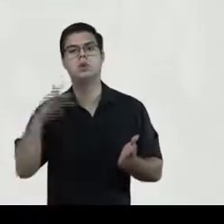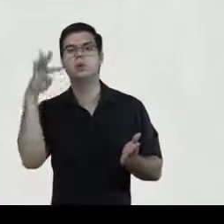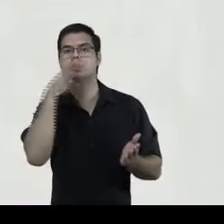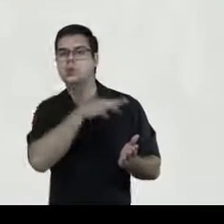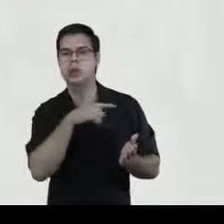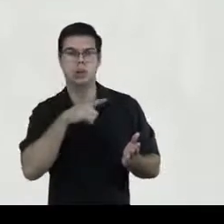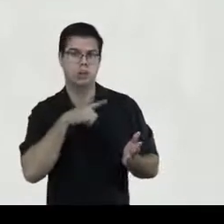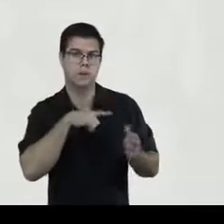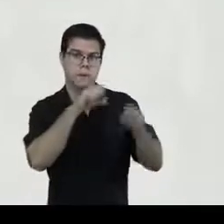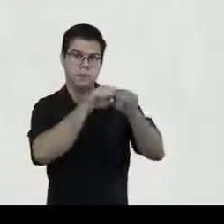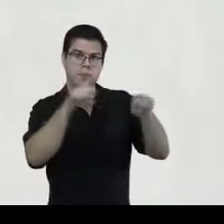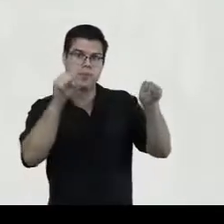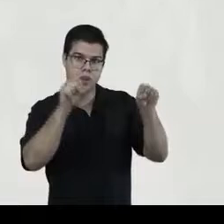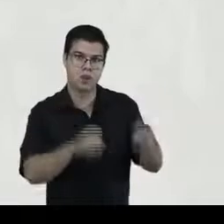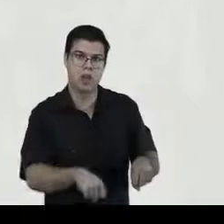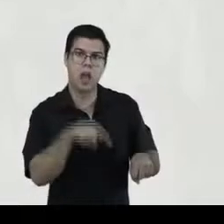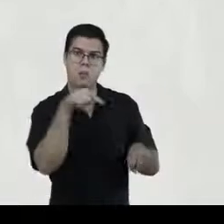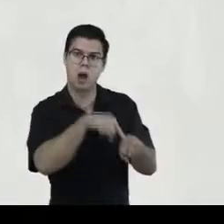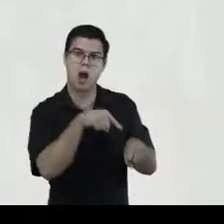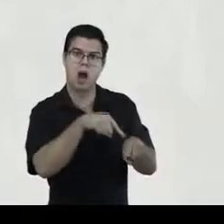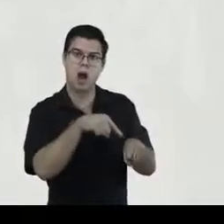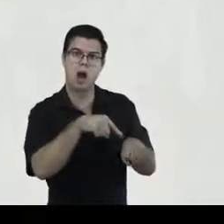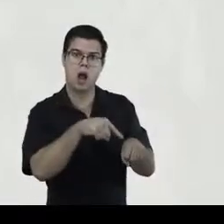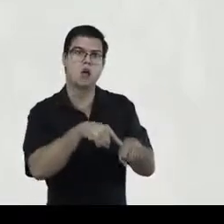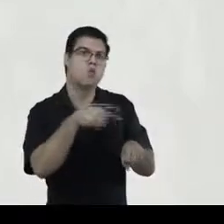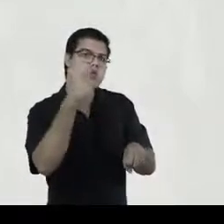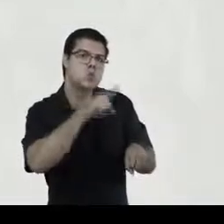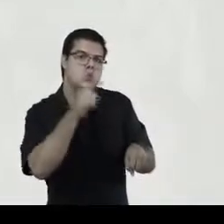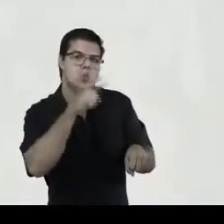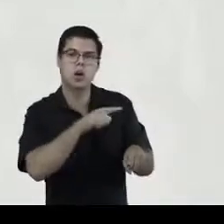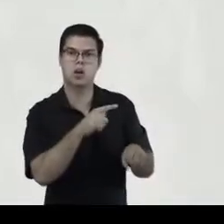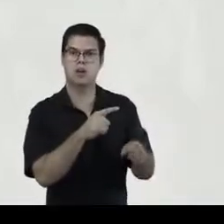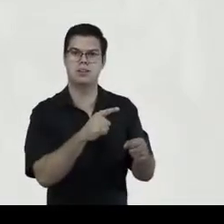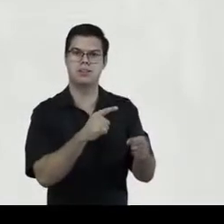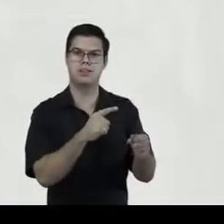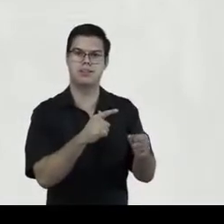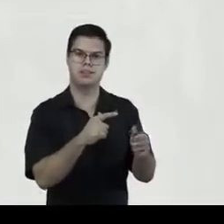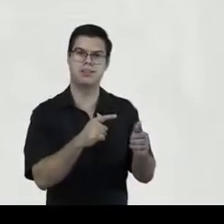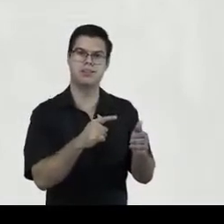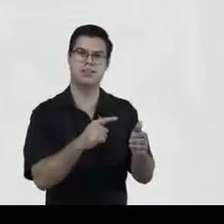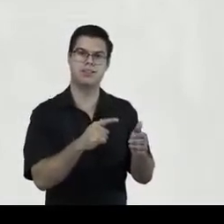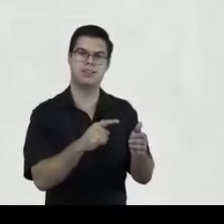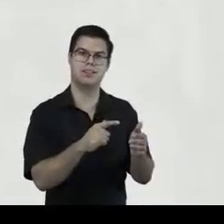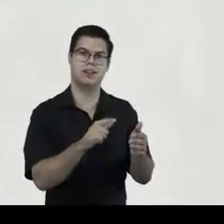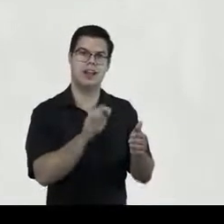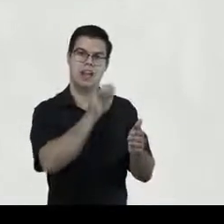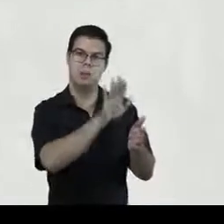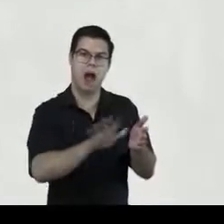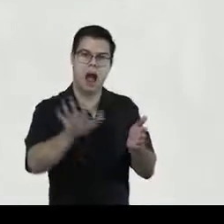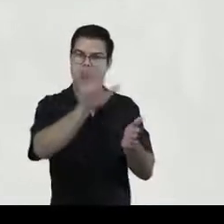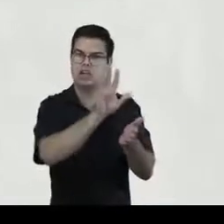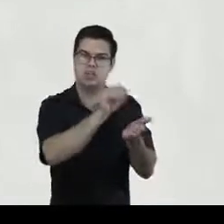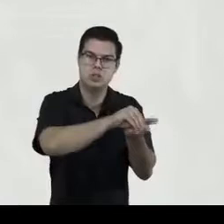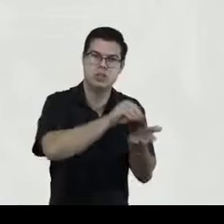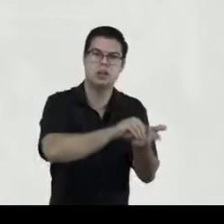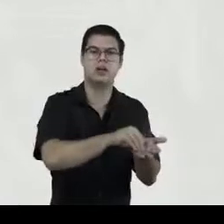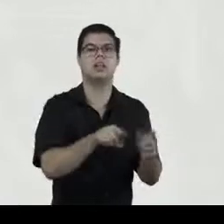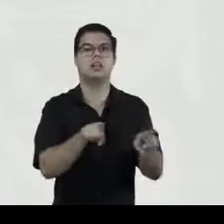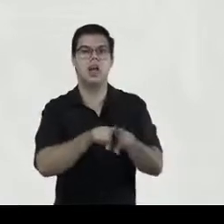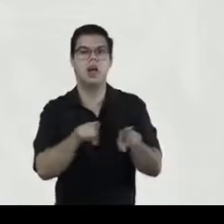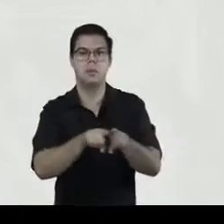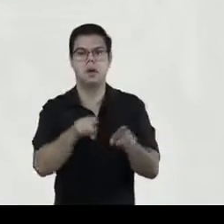Bilder und die Antworten, die ich zu diesen Bildern jeweils bekommen möchte. Und wenn Sie das sehr, sehr oft tun,